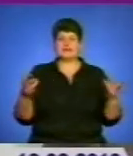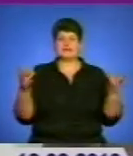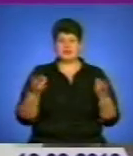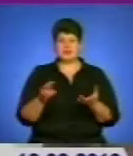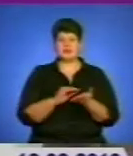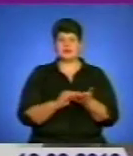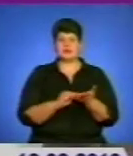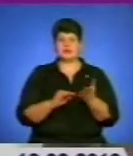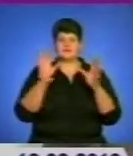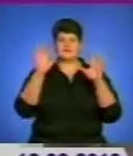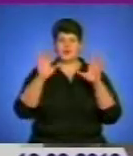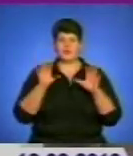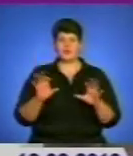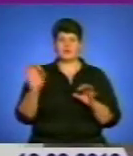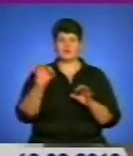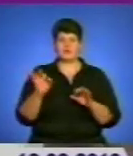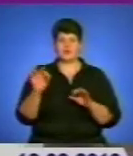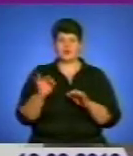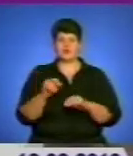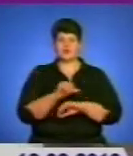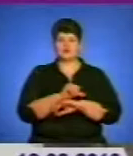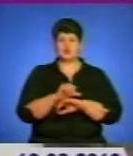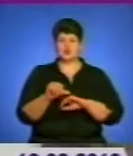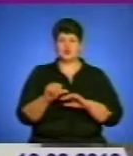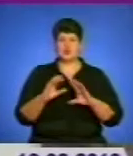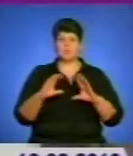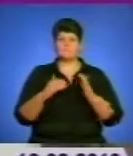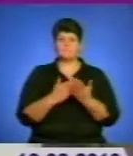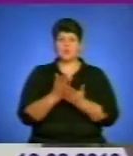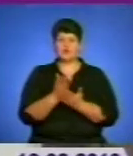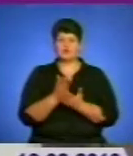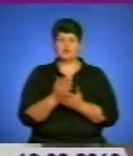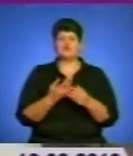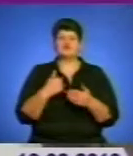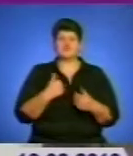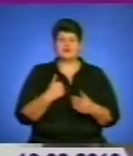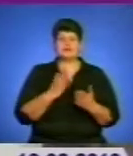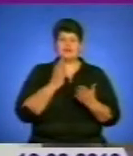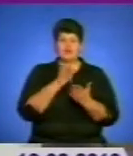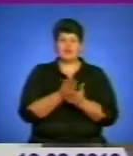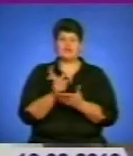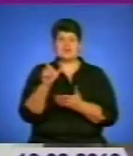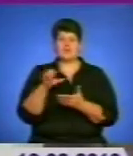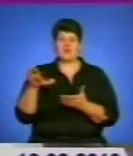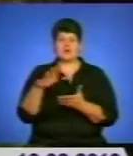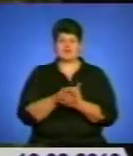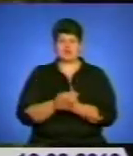прописано в законі про засади зовнішньої політики, що ми йдемо в Європейський